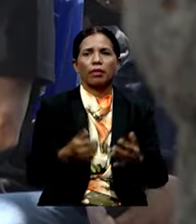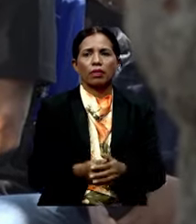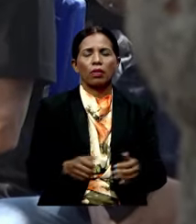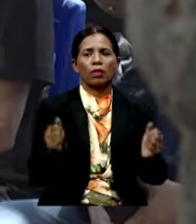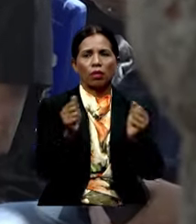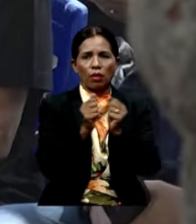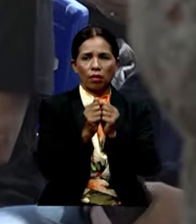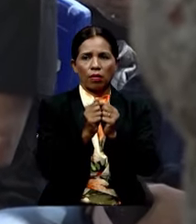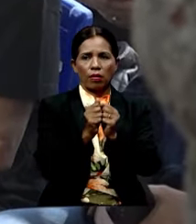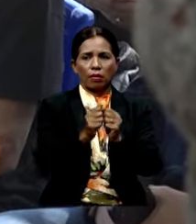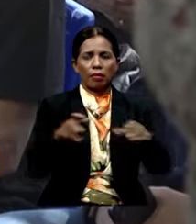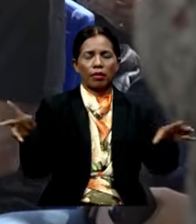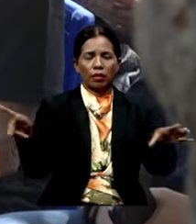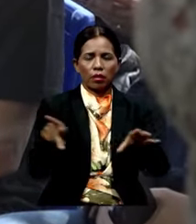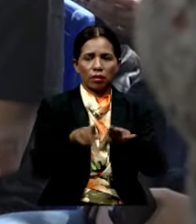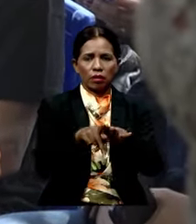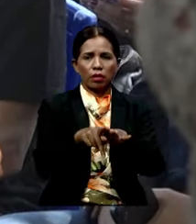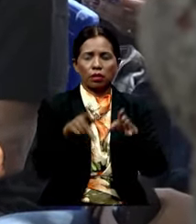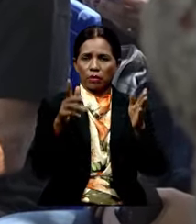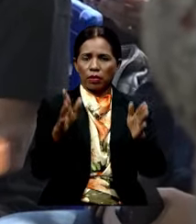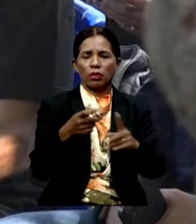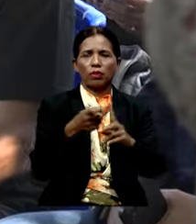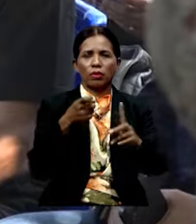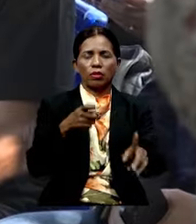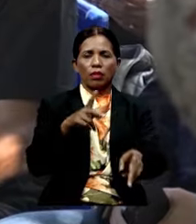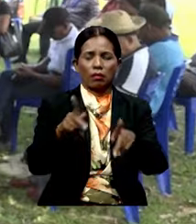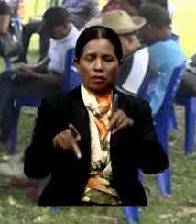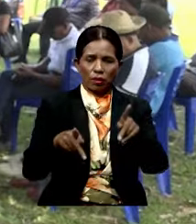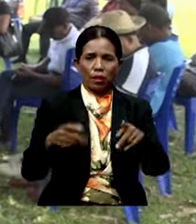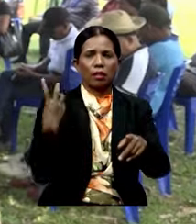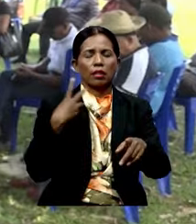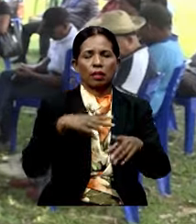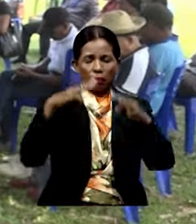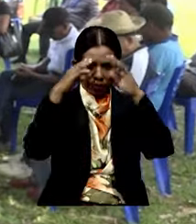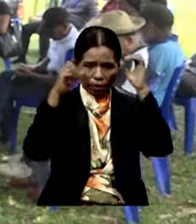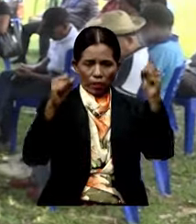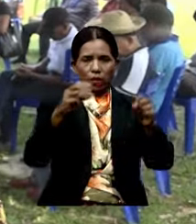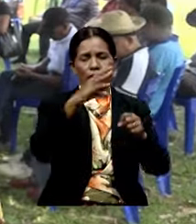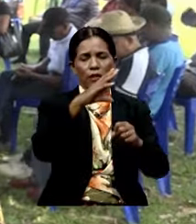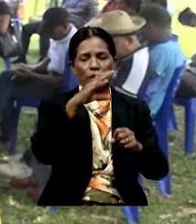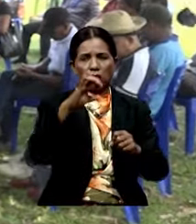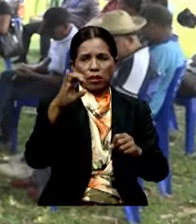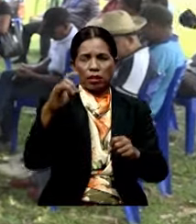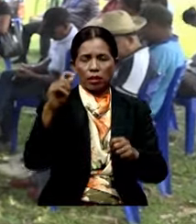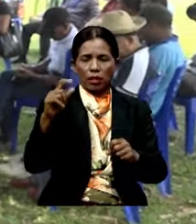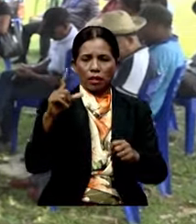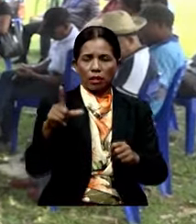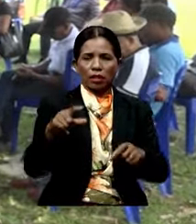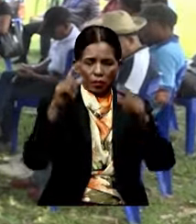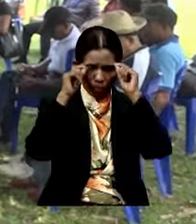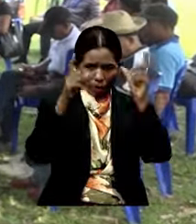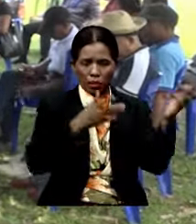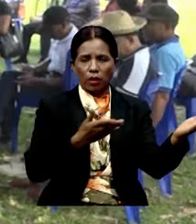presença investor de Niel, Knebe, maka ita nia presiden CCI Timor Leste, Lori Emane Mai Hamaliana, tamane maka